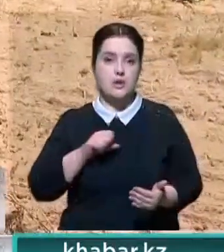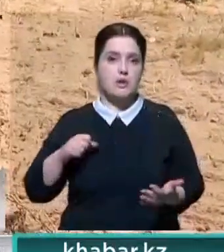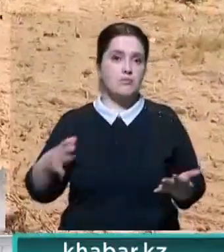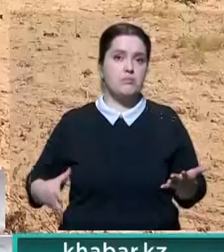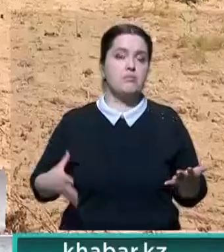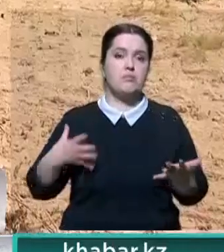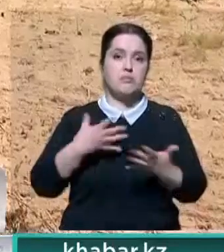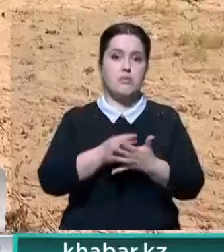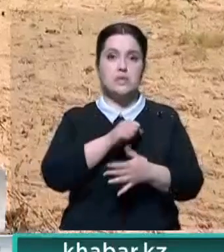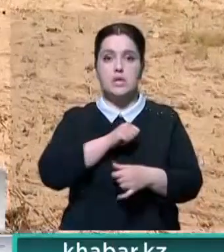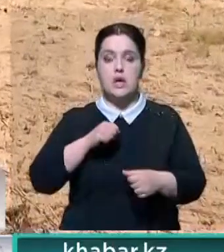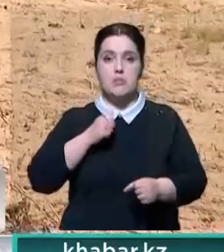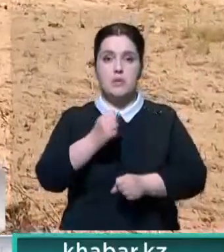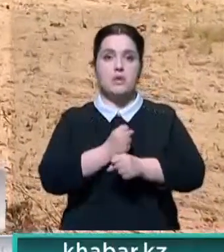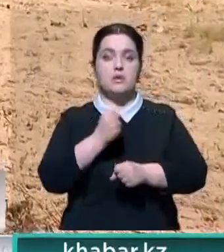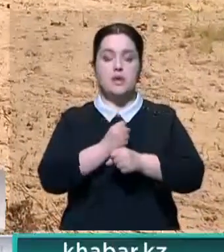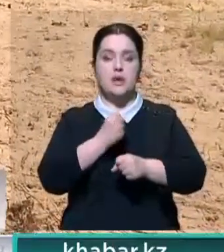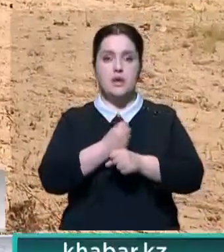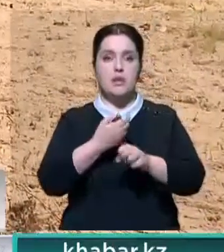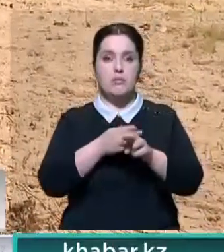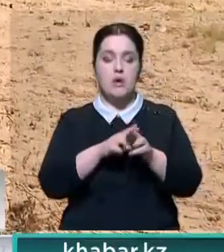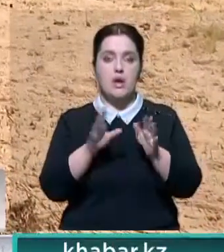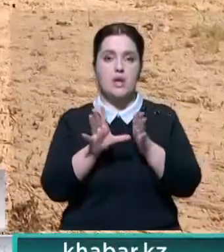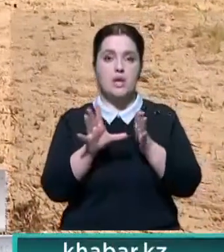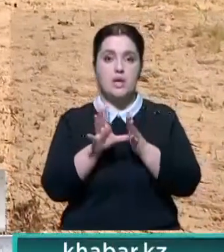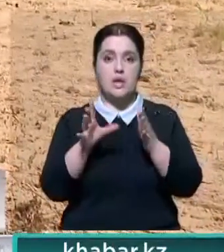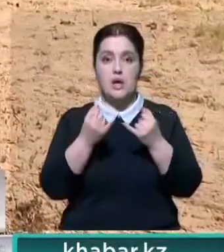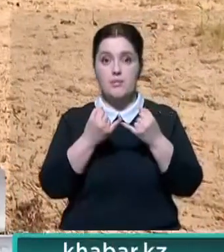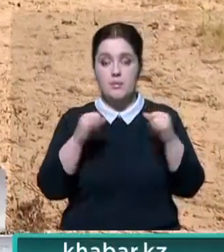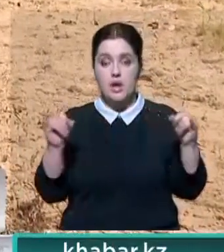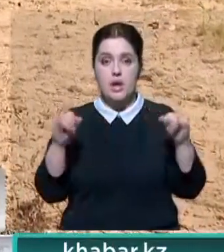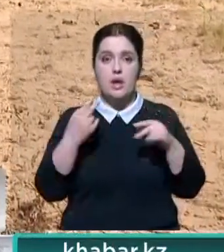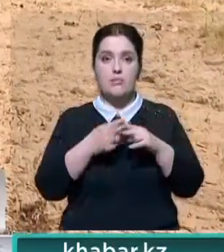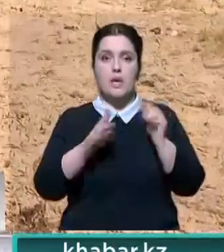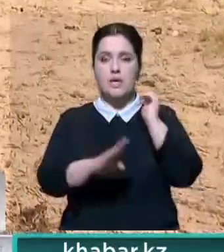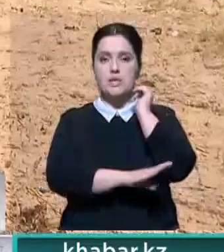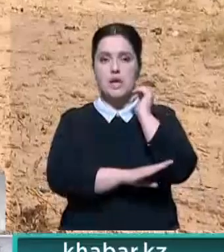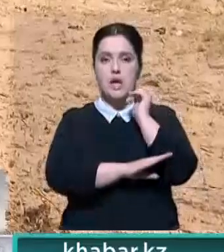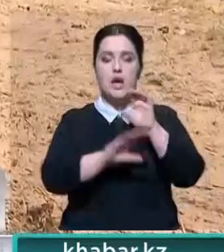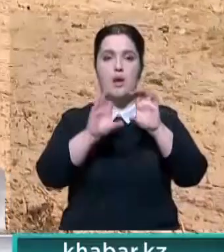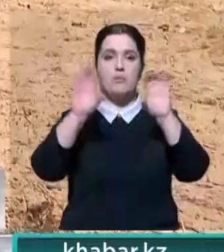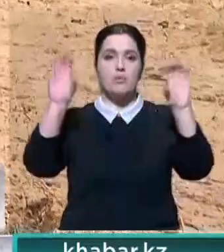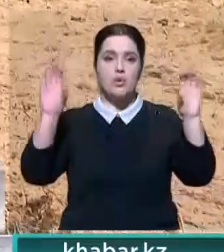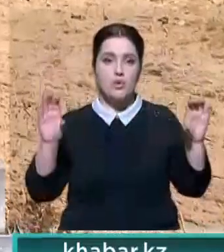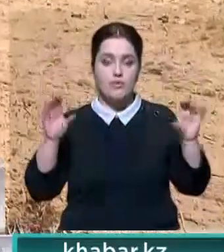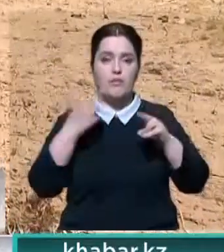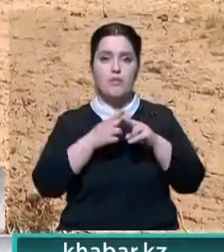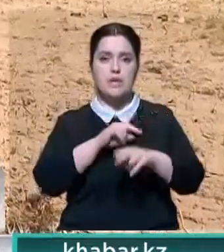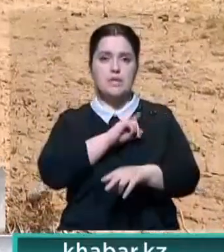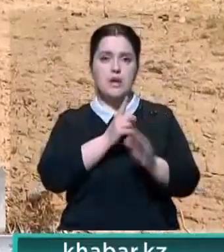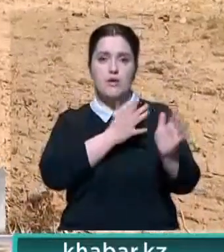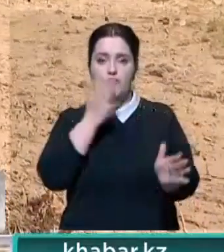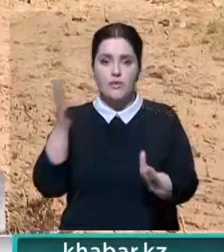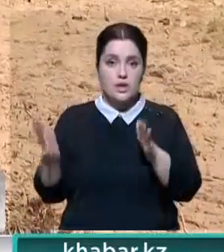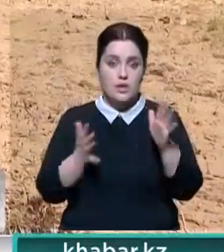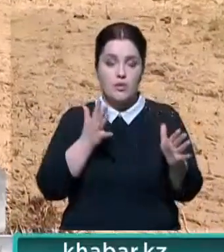установили самодельные линии электропередач. Это тонкие деревянные бревна. И во время сильных ветров, например,